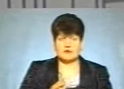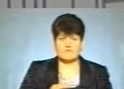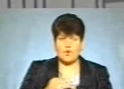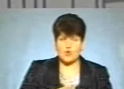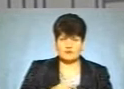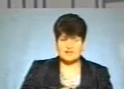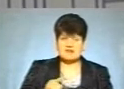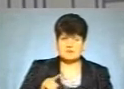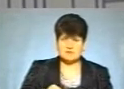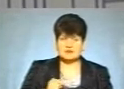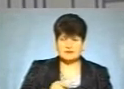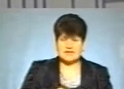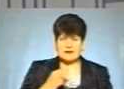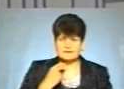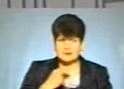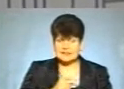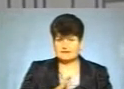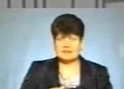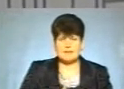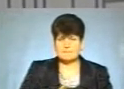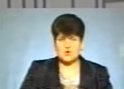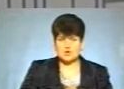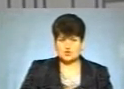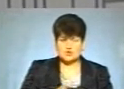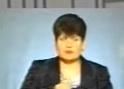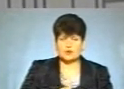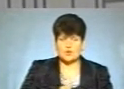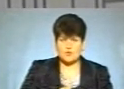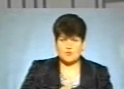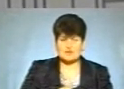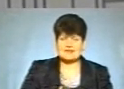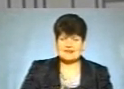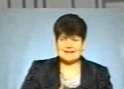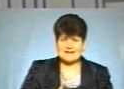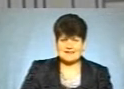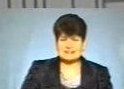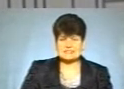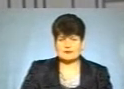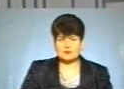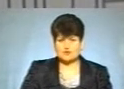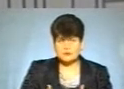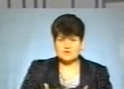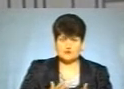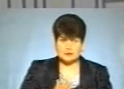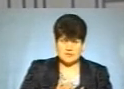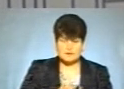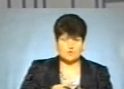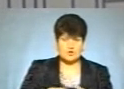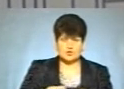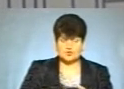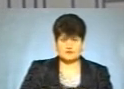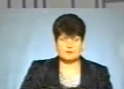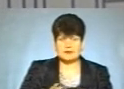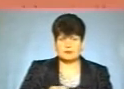І вимагати від них ефективної, незаполітизованої роботи і карати їх за корупцію, якщо така є. По-іншому ми насправді